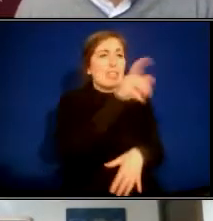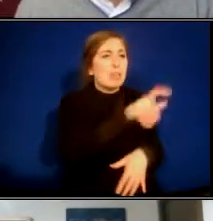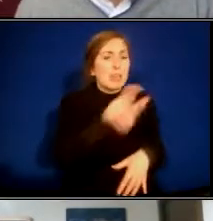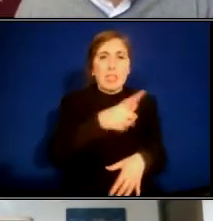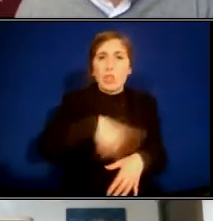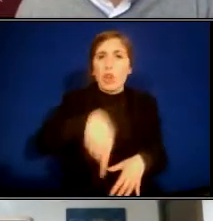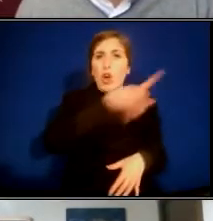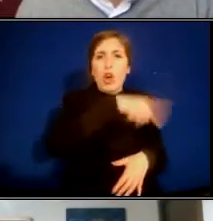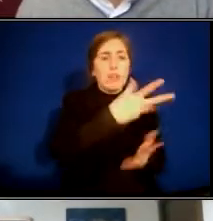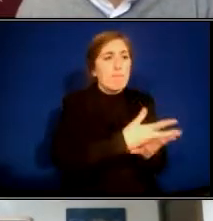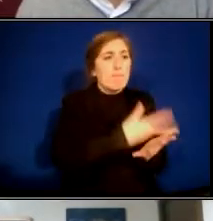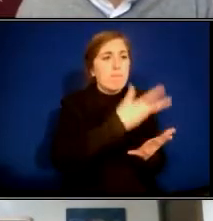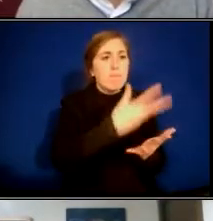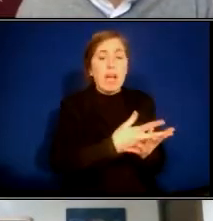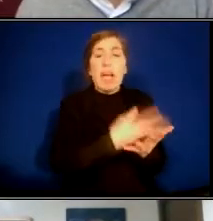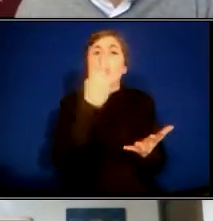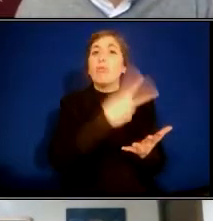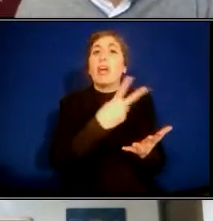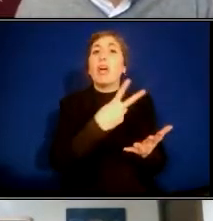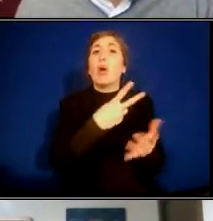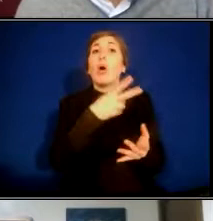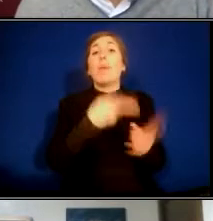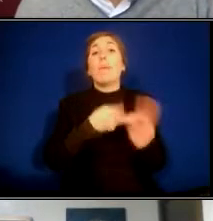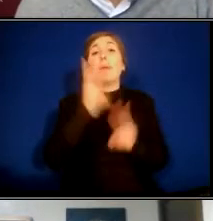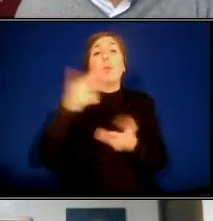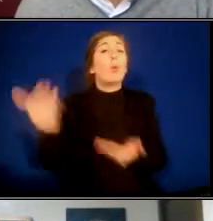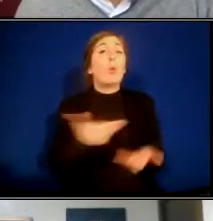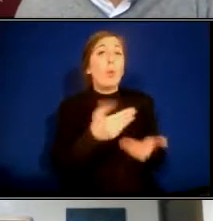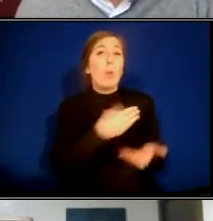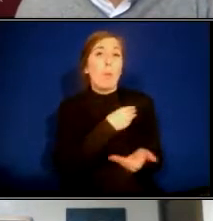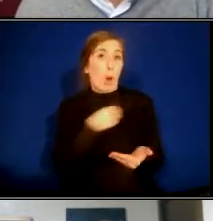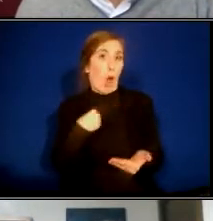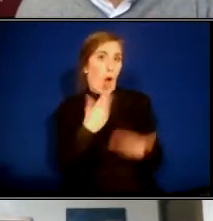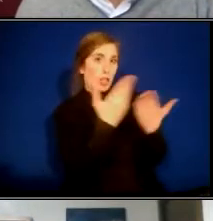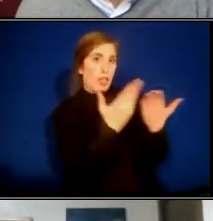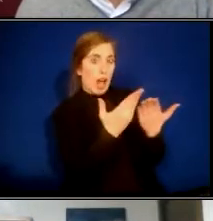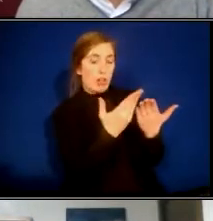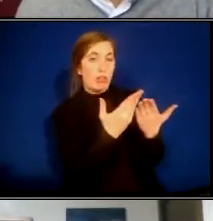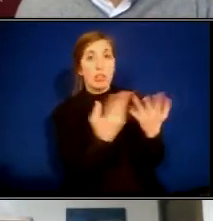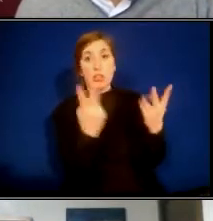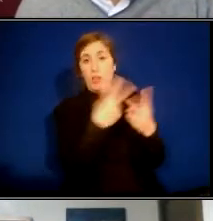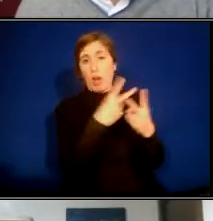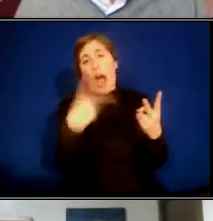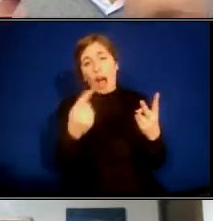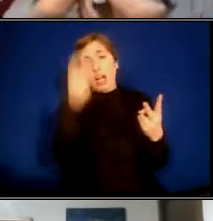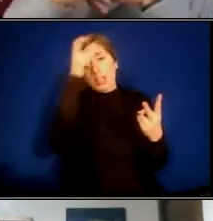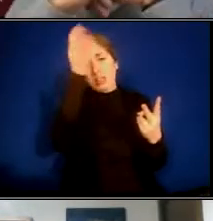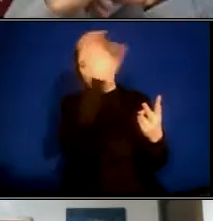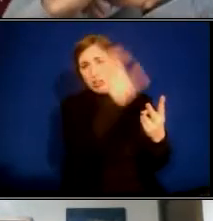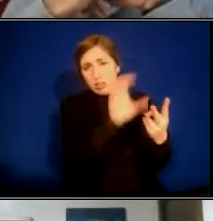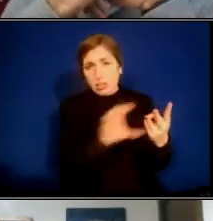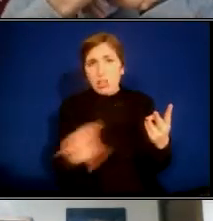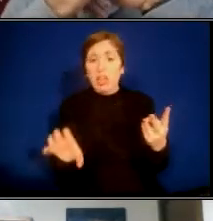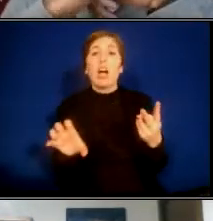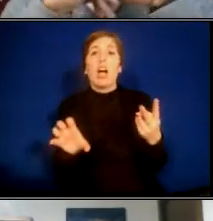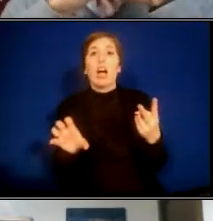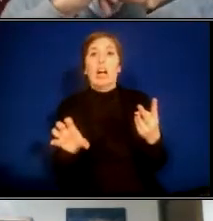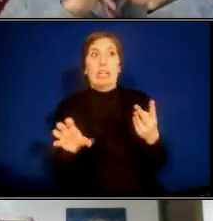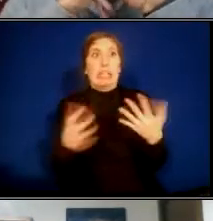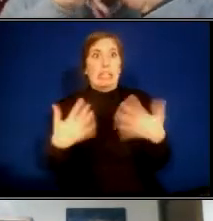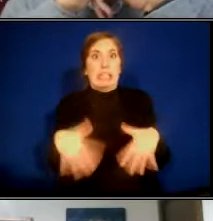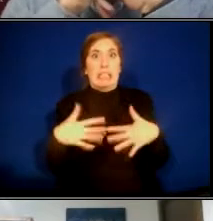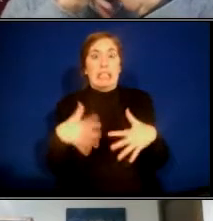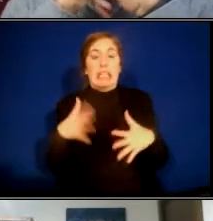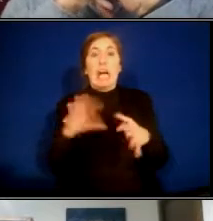sostanzialmente alla Polonia, ma anche ad altri paesi dove il rapporto appunto abitanti rifugiati